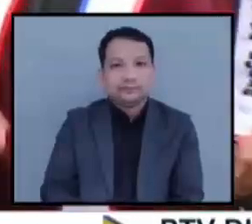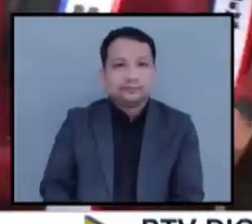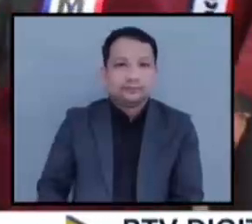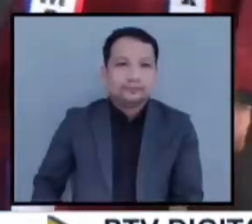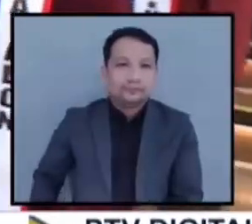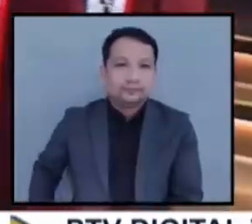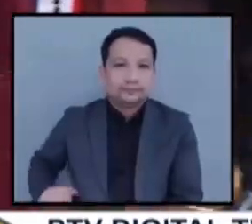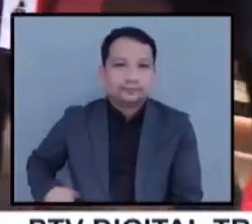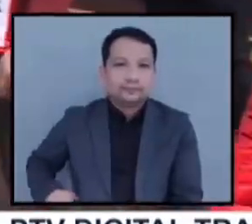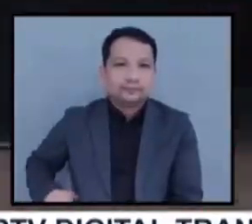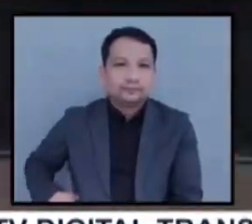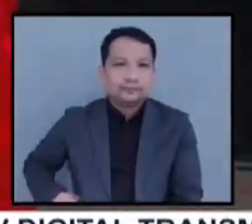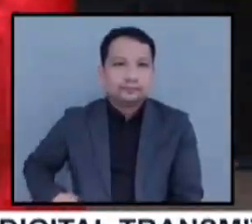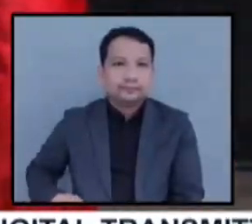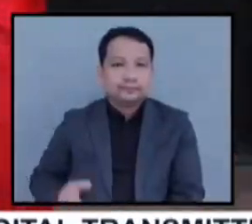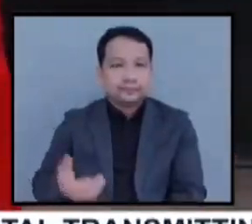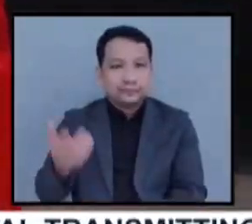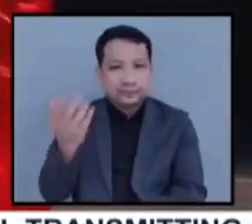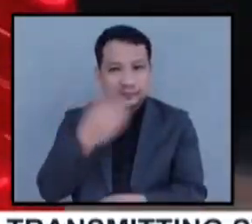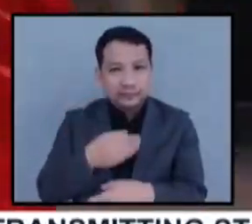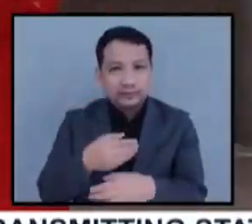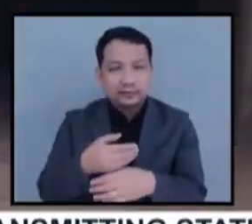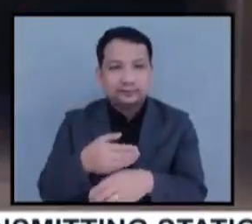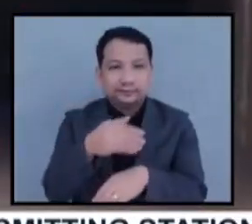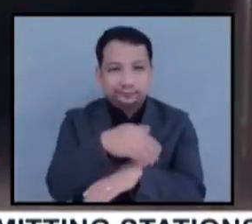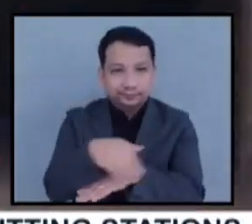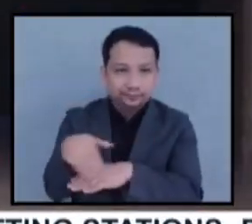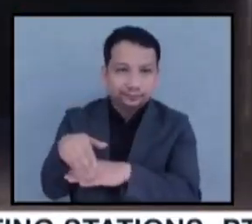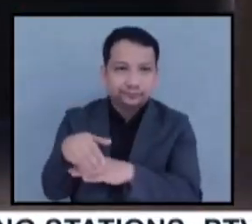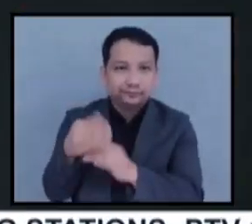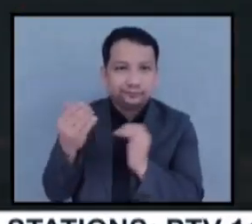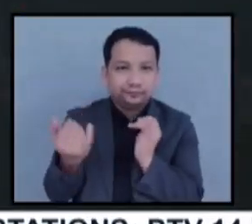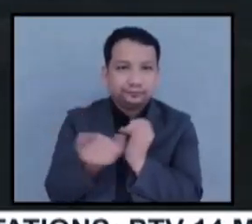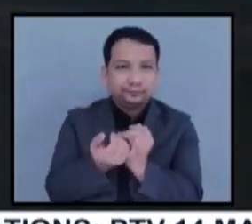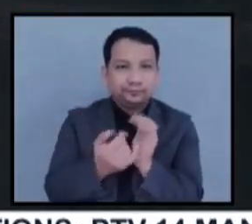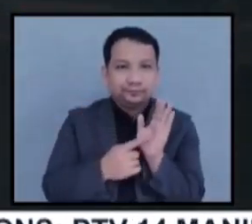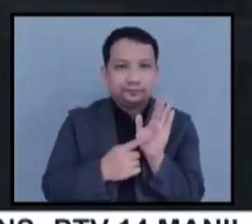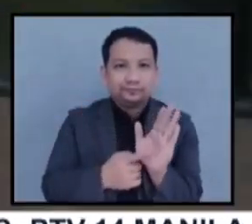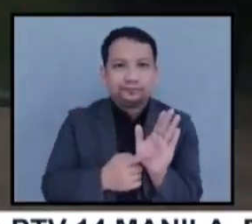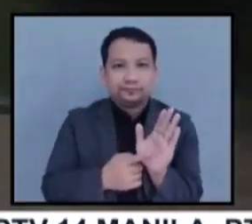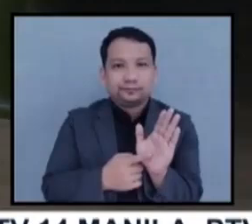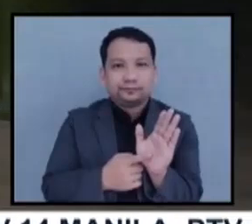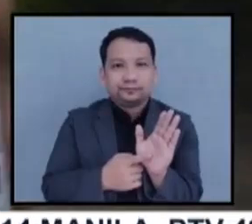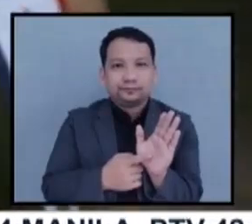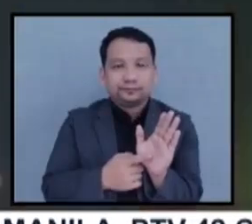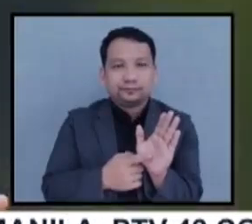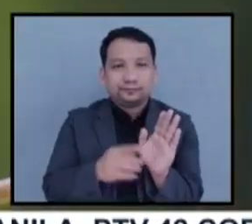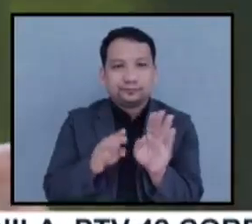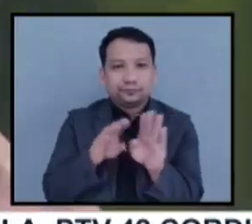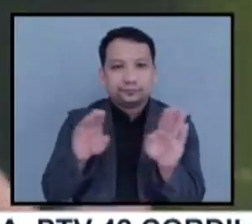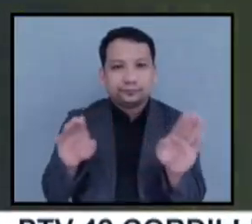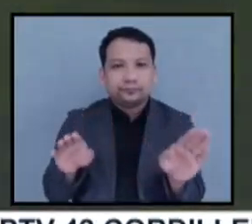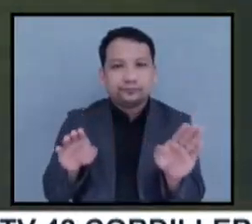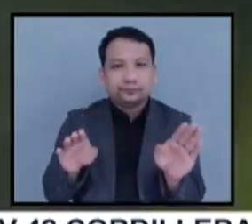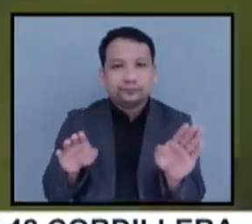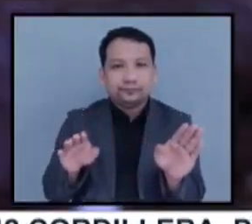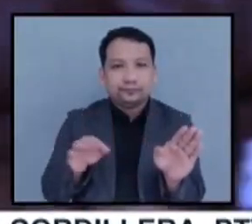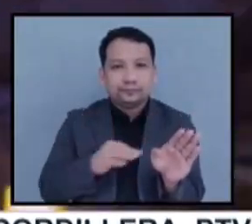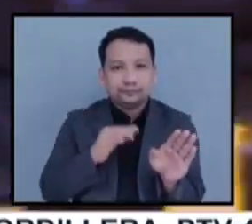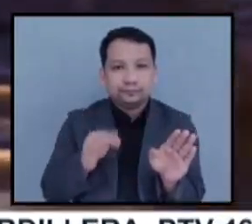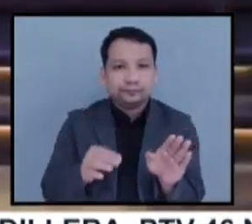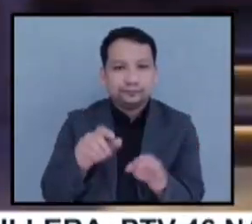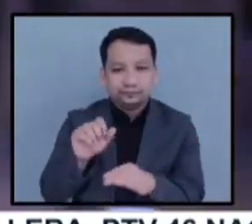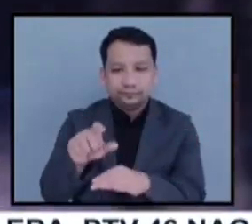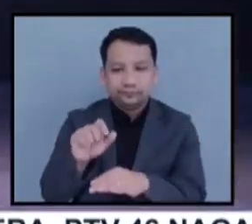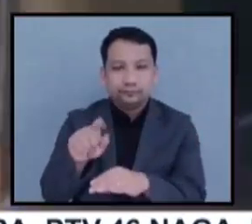Isang engrandeng gabi ng pagpapakilala ang isinagawa nilang formal ng binuksan ang 11th edisyon ng